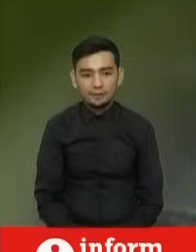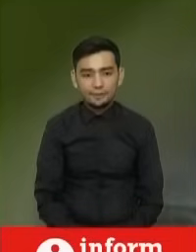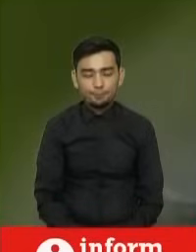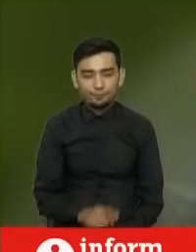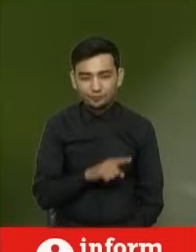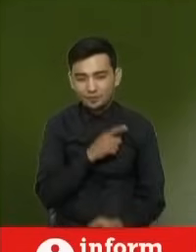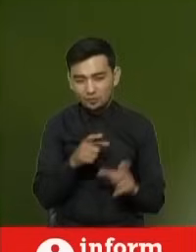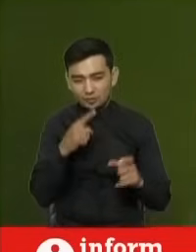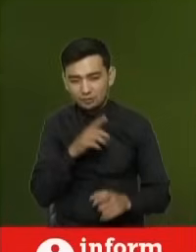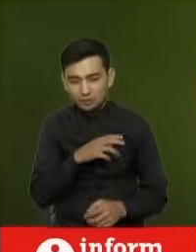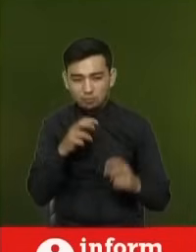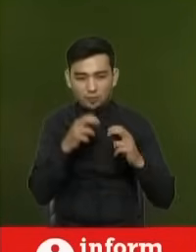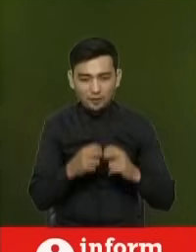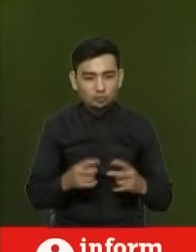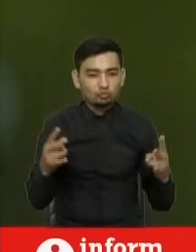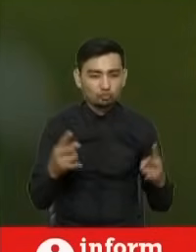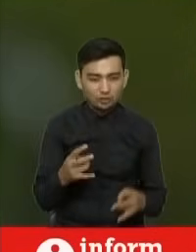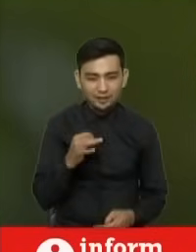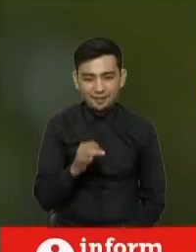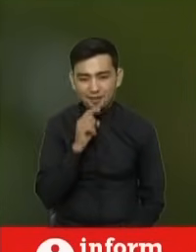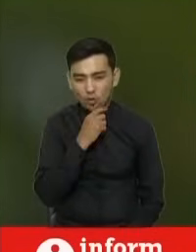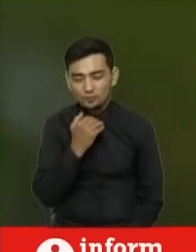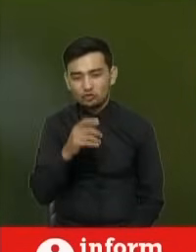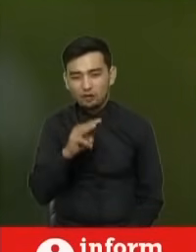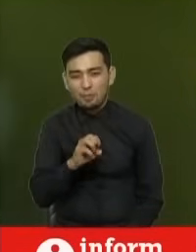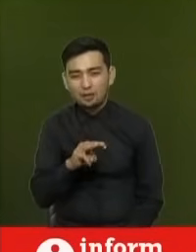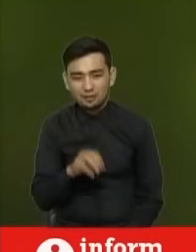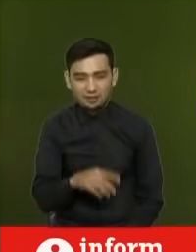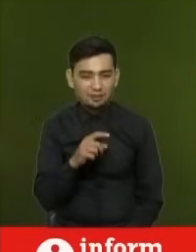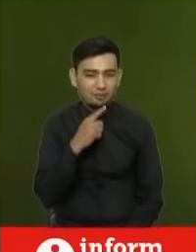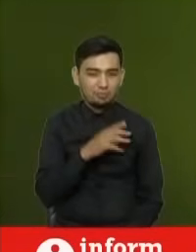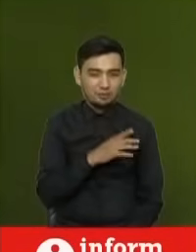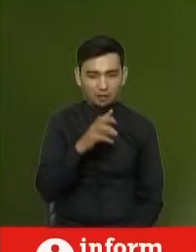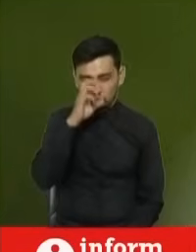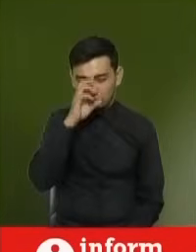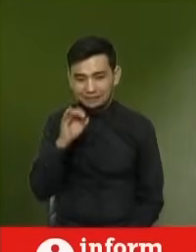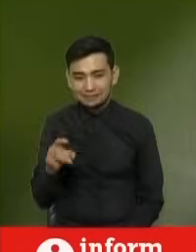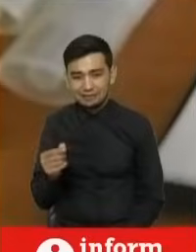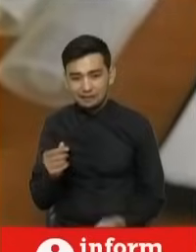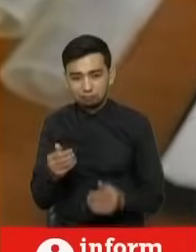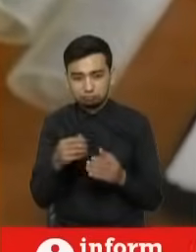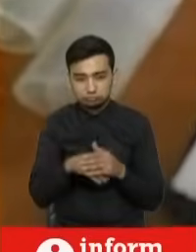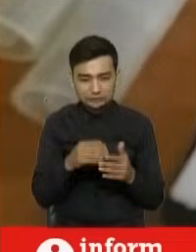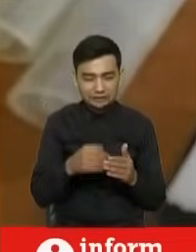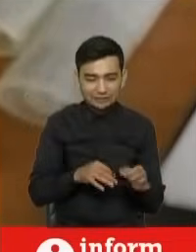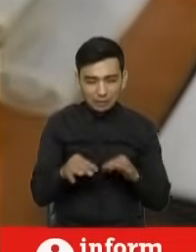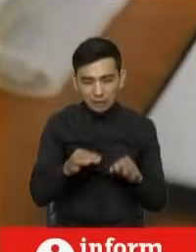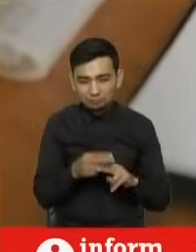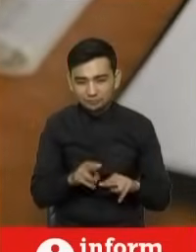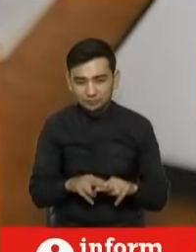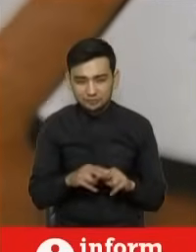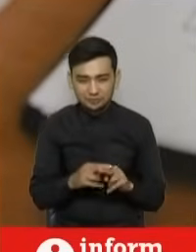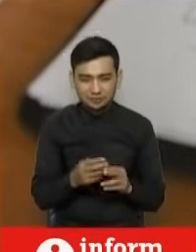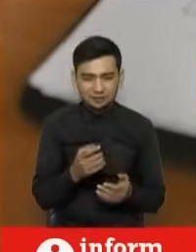Эксперты говорят, проверки нужны. По словам экономиста Марата Абдурахманова, средства из бюджета выводят через схемы при помощи